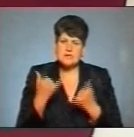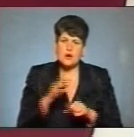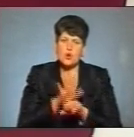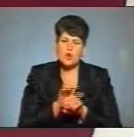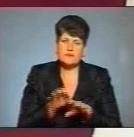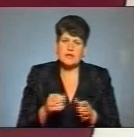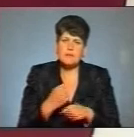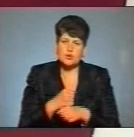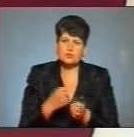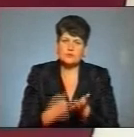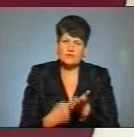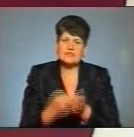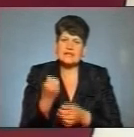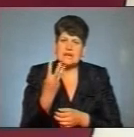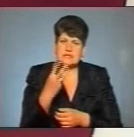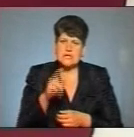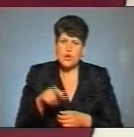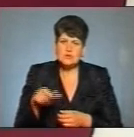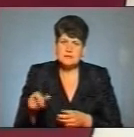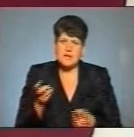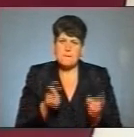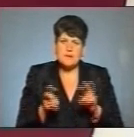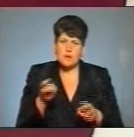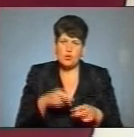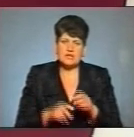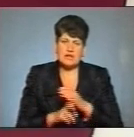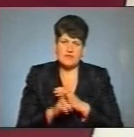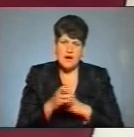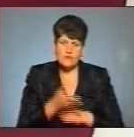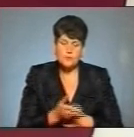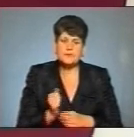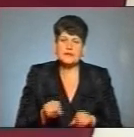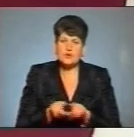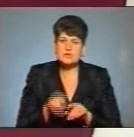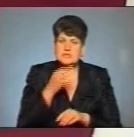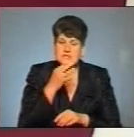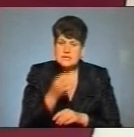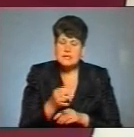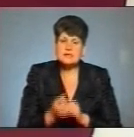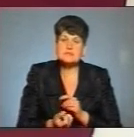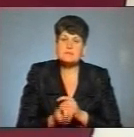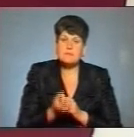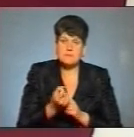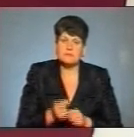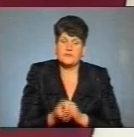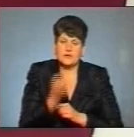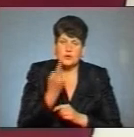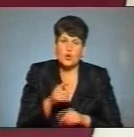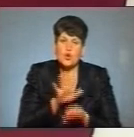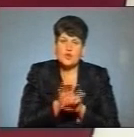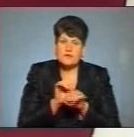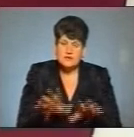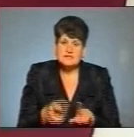лабораторно підтвердили в 13 осіб, які відвідували лавру. Також лікарка розповіла, що зі спалахом коронавірусу у Почаївській лаврі